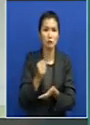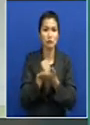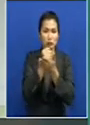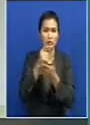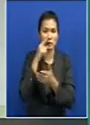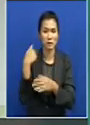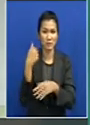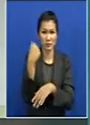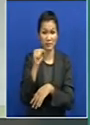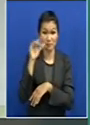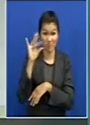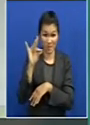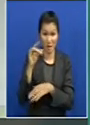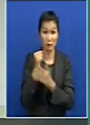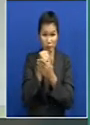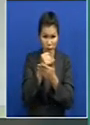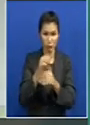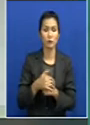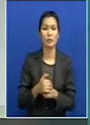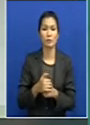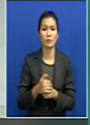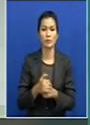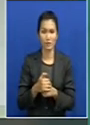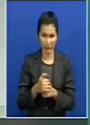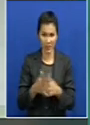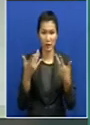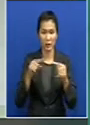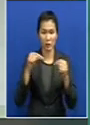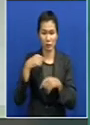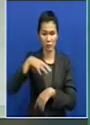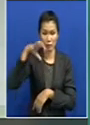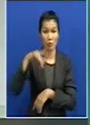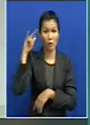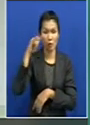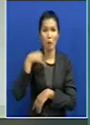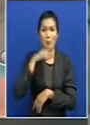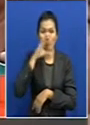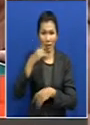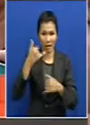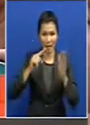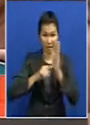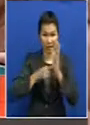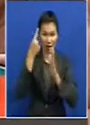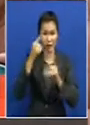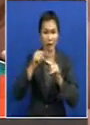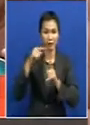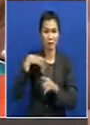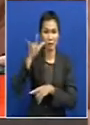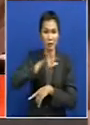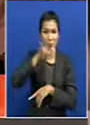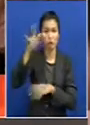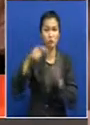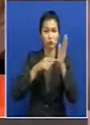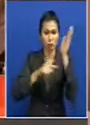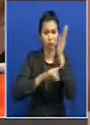แอร์วันนี้18เที่ยวบินนะครับคุณเพชรชั้นเจริญผู้อำนวยการท่าอากาศยานดอนเมืองบอกว่าวันนี้เที่ยวบินแรกที่นกแอร์บินก็คือบินไปชุม